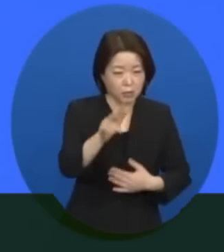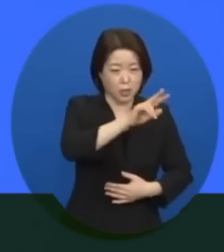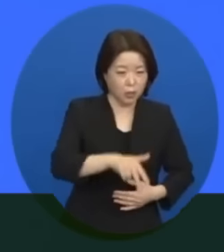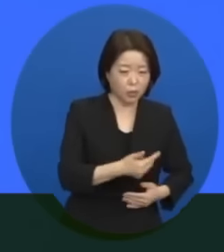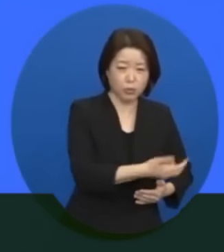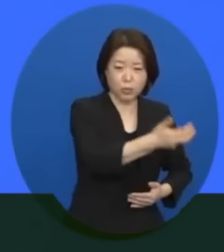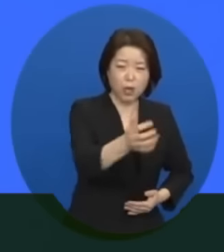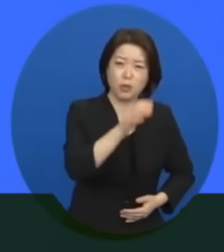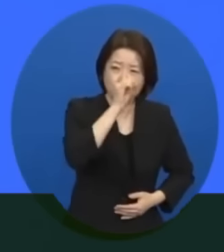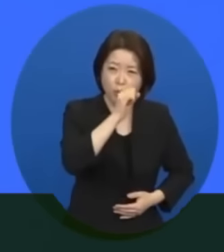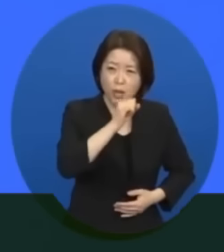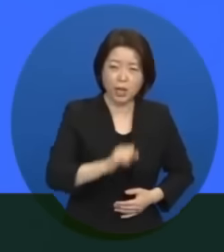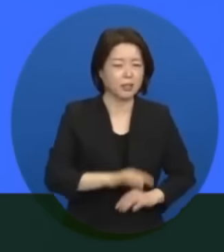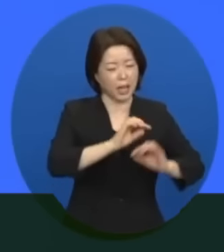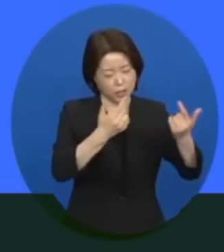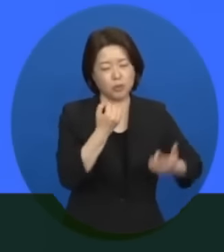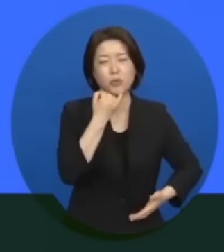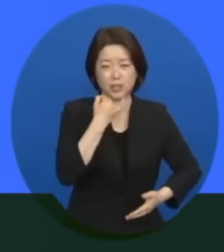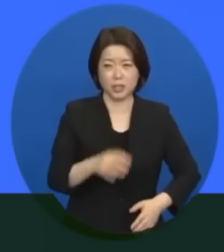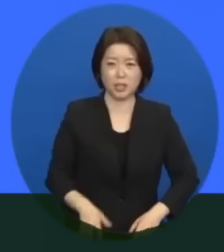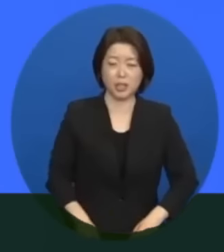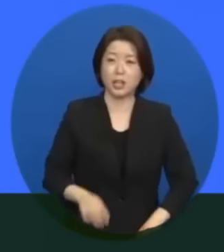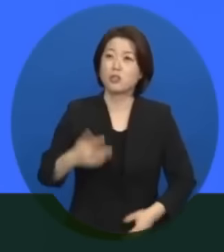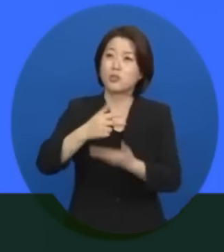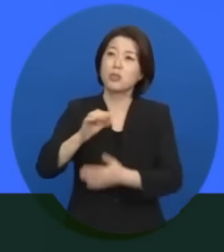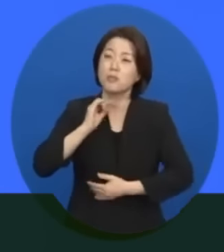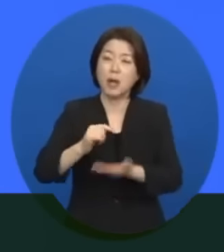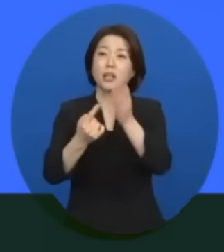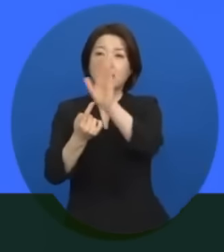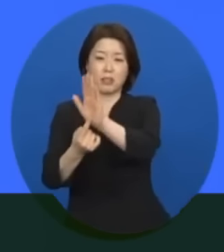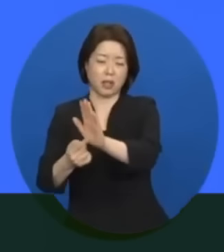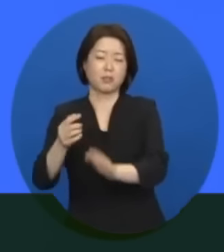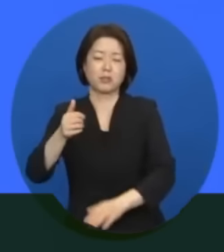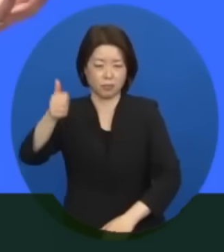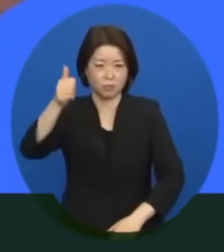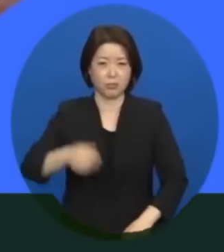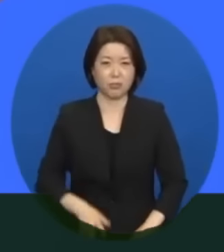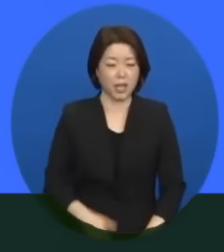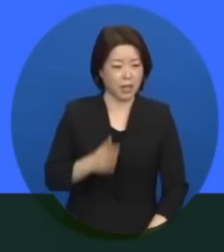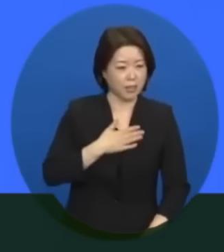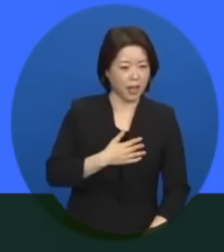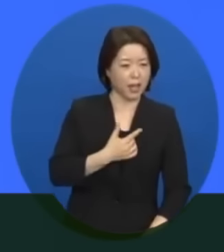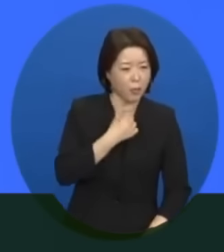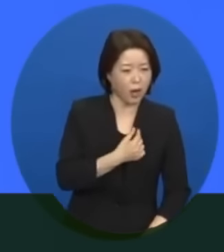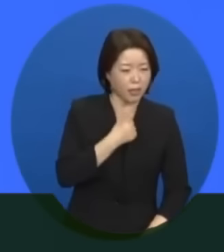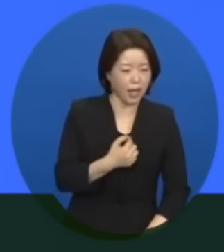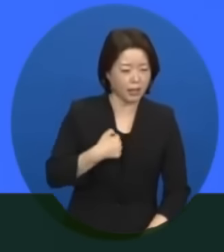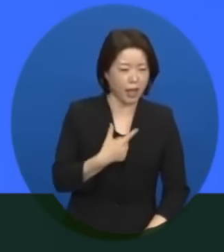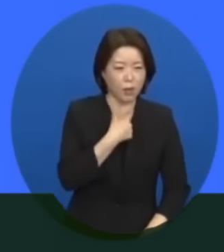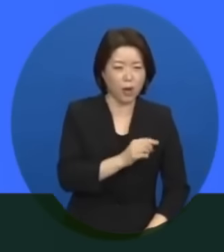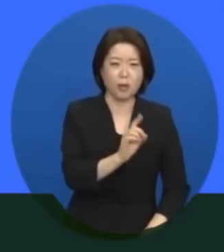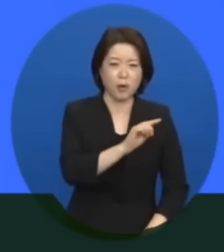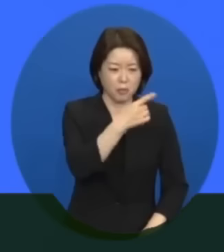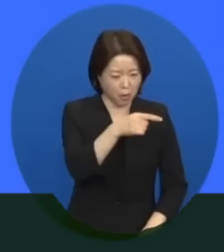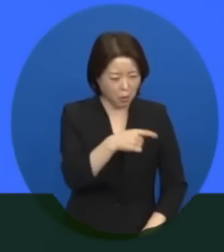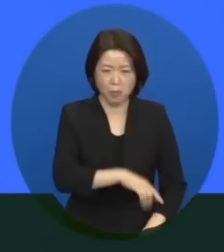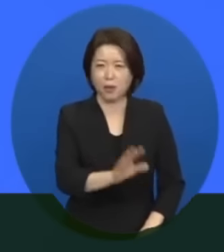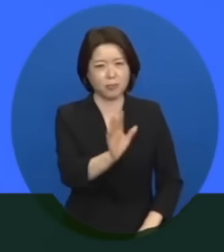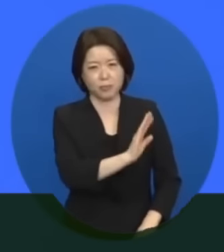좋습니다 주님만 드러날 수 있다면 그 나의 어떠한 어떤 선호가 없는